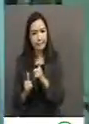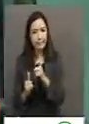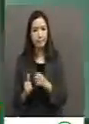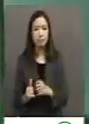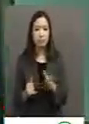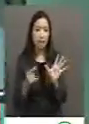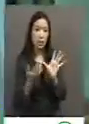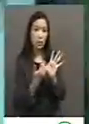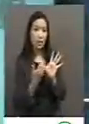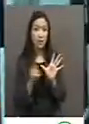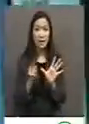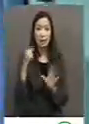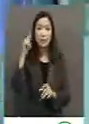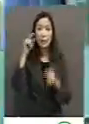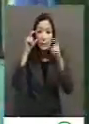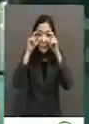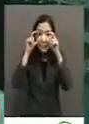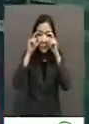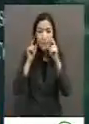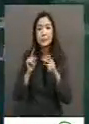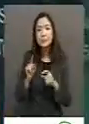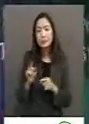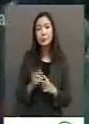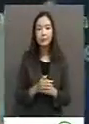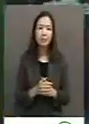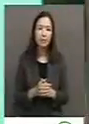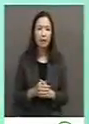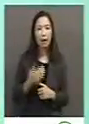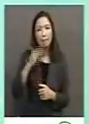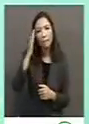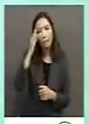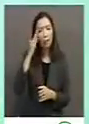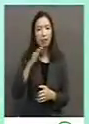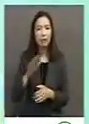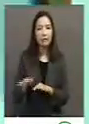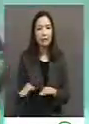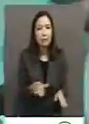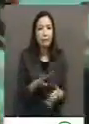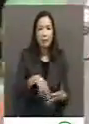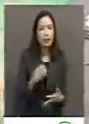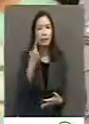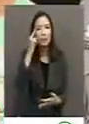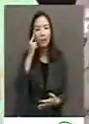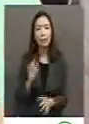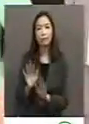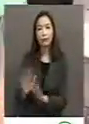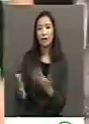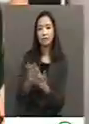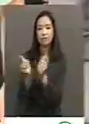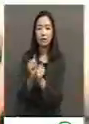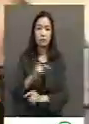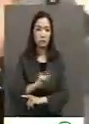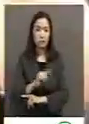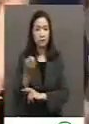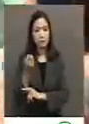ไต่ตรองไว้ก่อนค่ะซึ่งทั้งเบนซ์กับนิวที่ถูกจับไปก่อนหน้านั้นเนี่ยคือครบกำหนดฝากขังผัดแรก12วันพนักงานสอบส